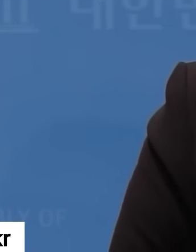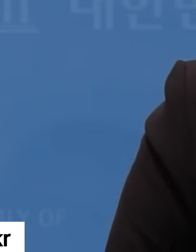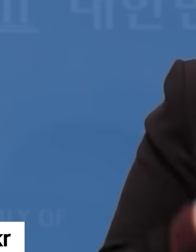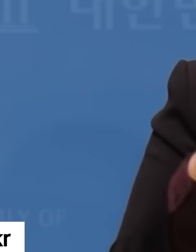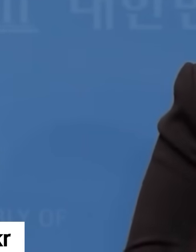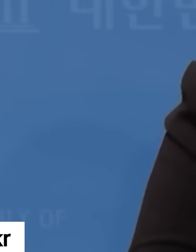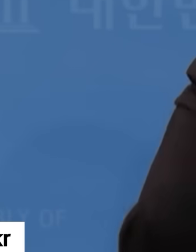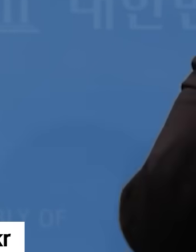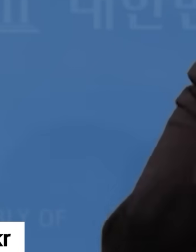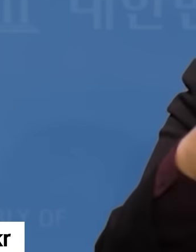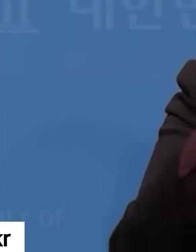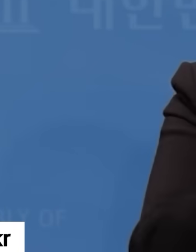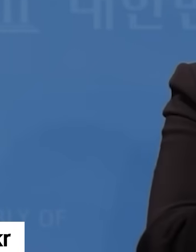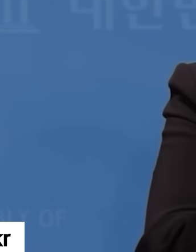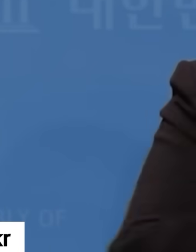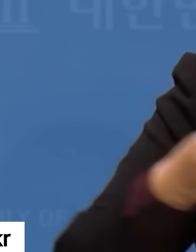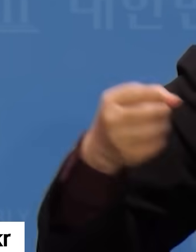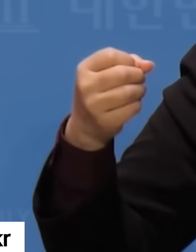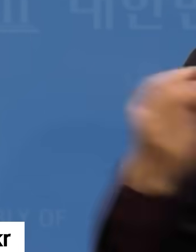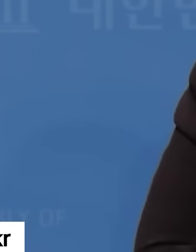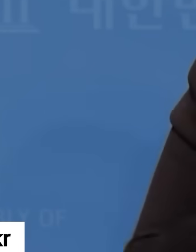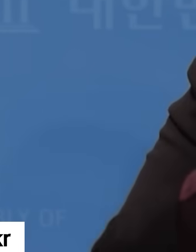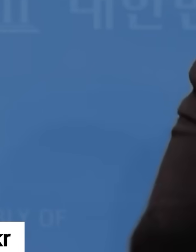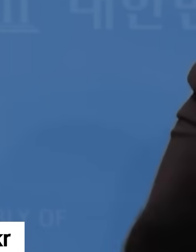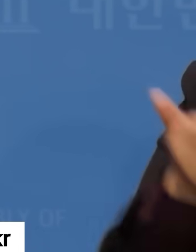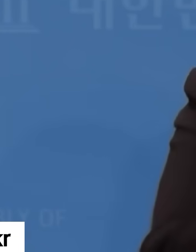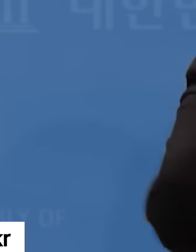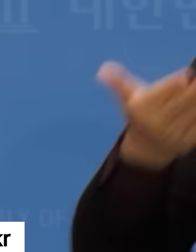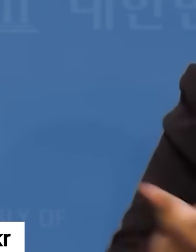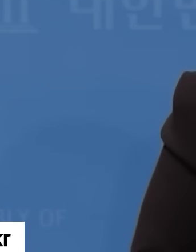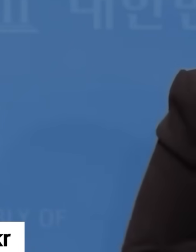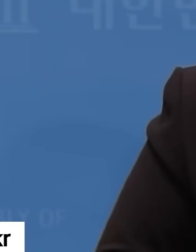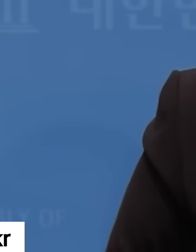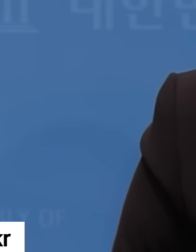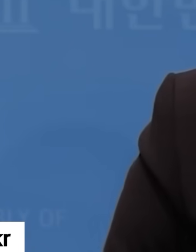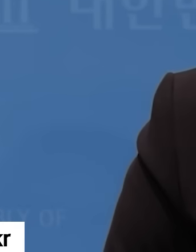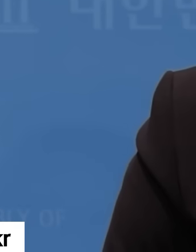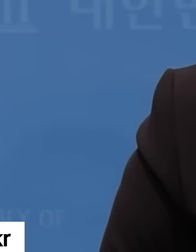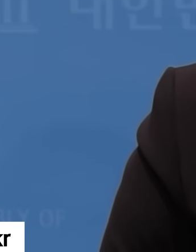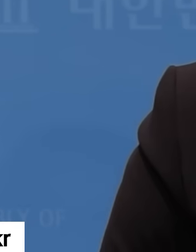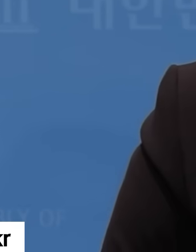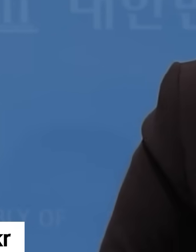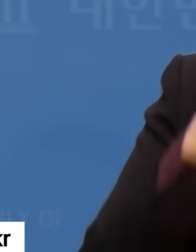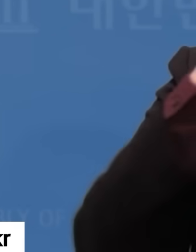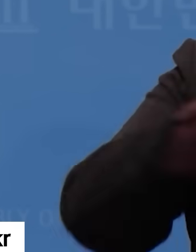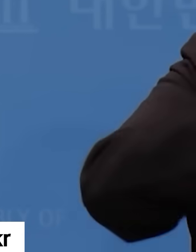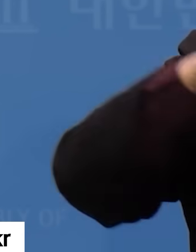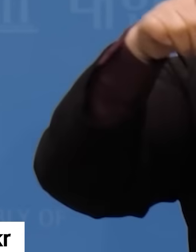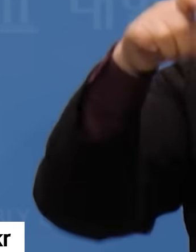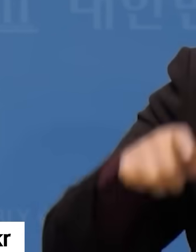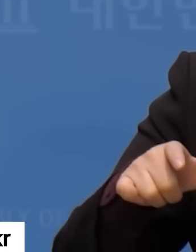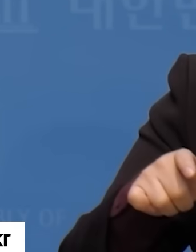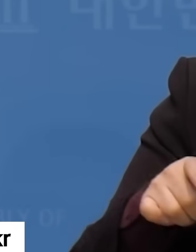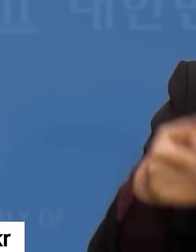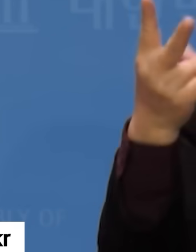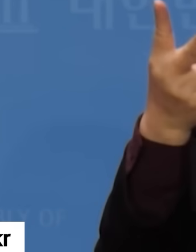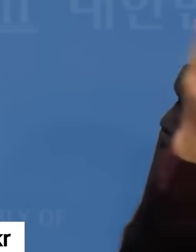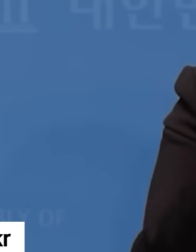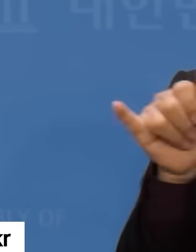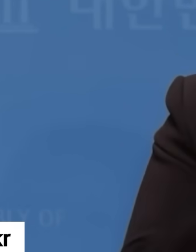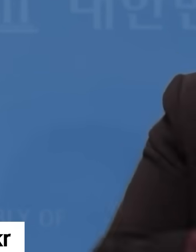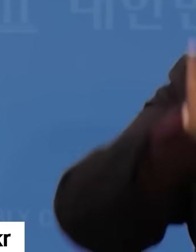존경하는 당원 그리고 국민 여러분, 수도권 두 분이 선봉장으로